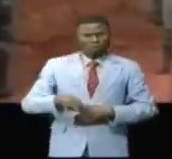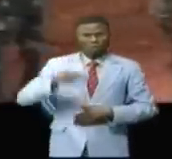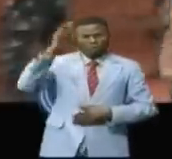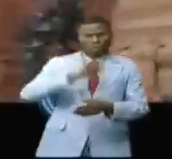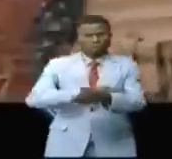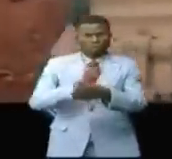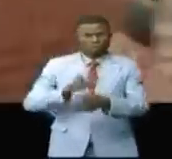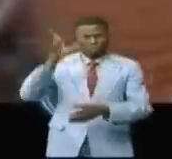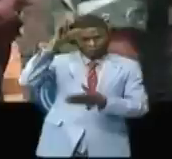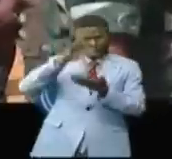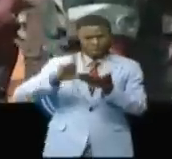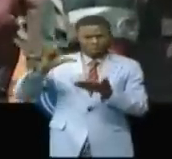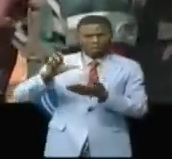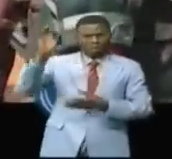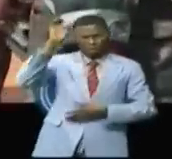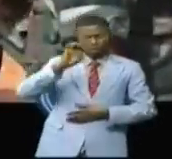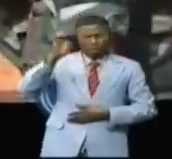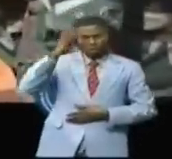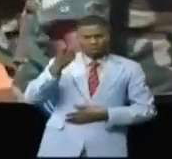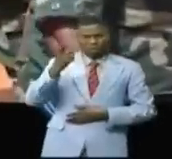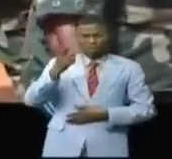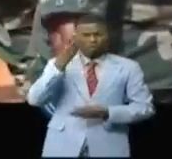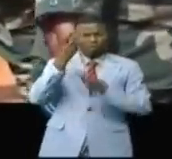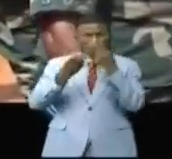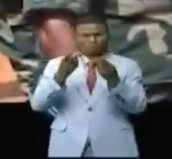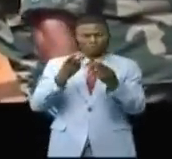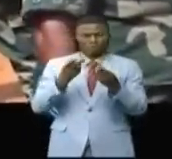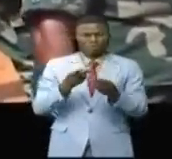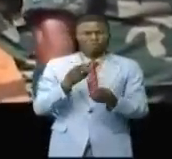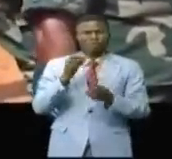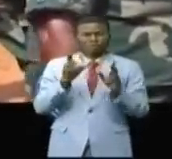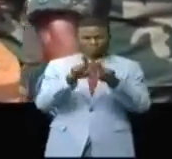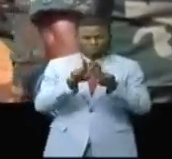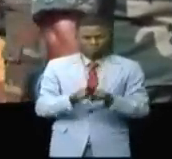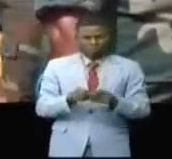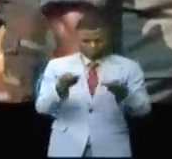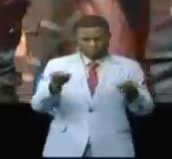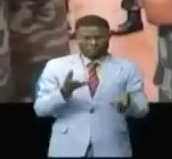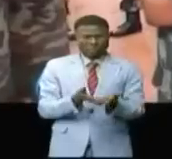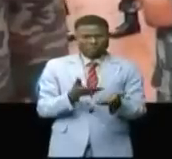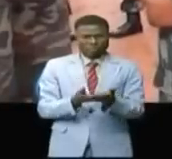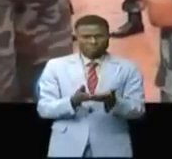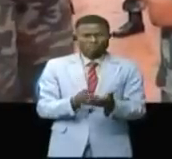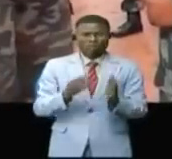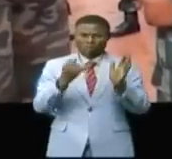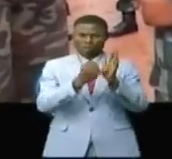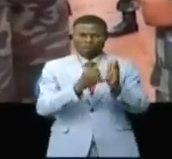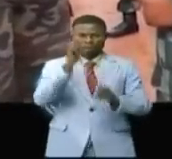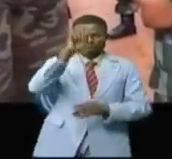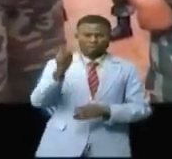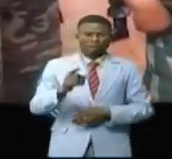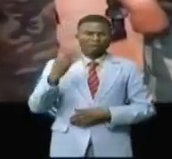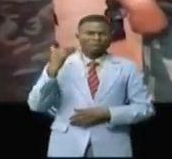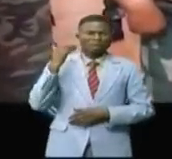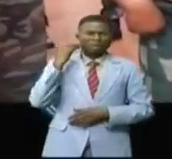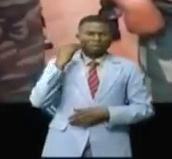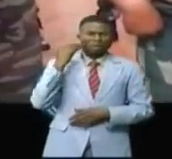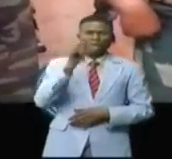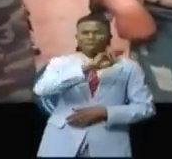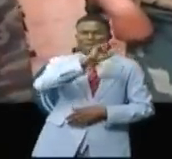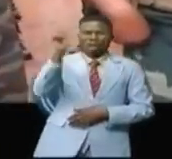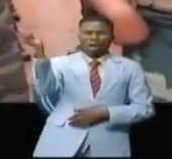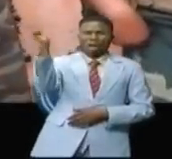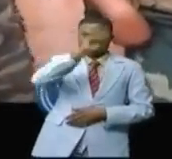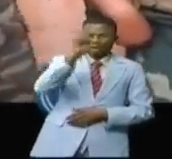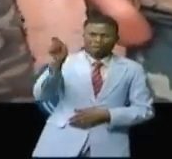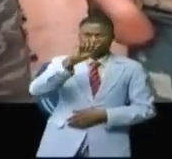voulaient les tenants général constant dima au cours de sa visite d'itinérance effectués sur cet axe ce samedi 30 avril 2022 les travaux ils sont